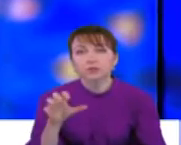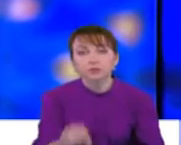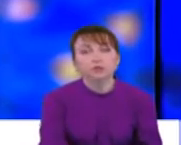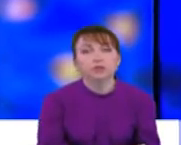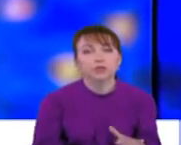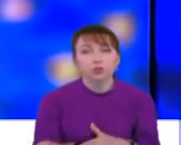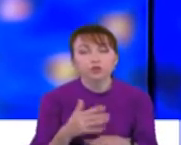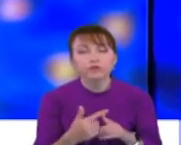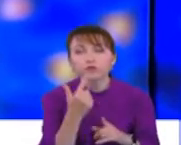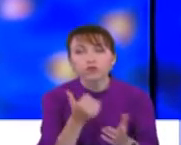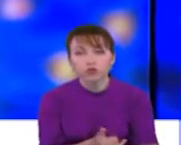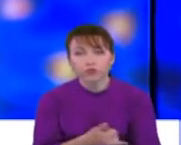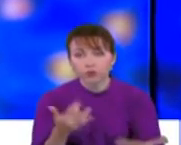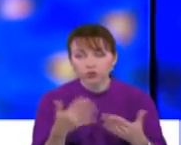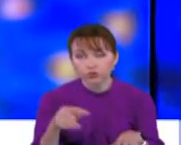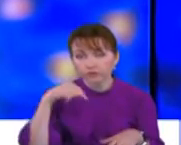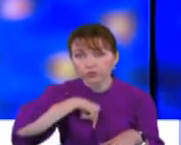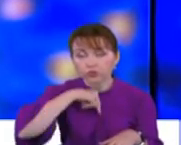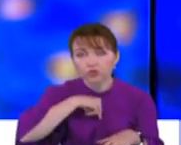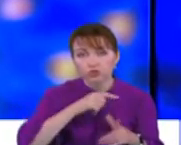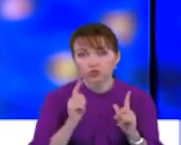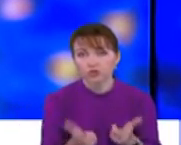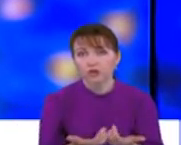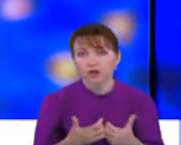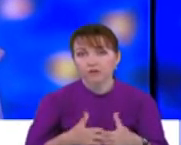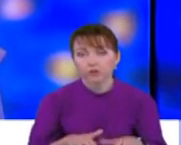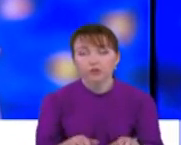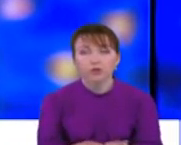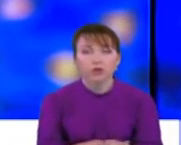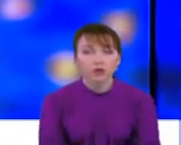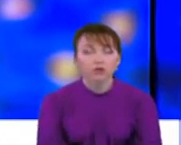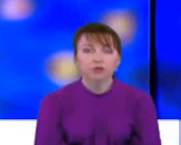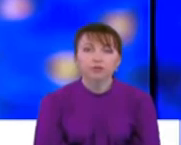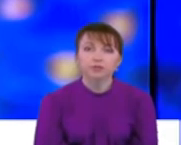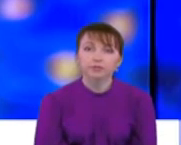там в крові, в ментальності і таке інше. І тому